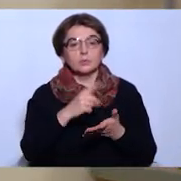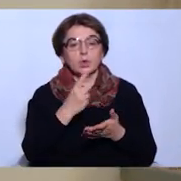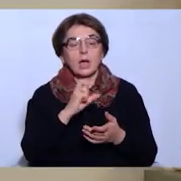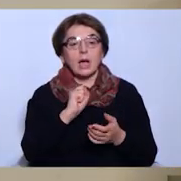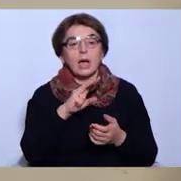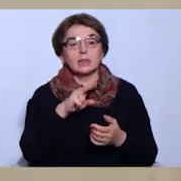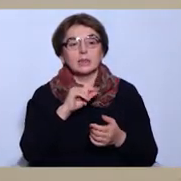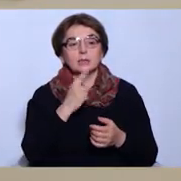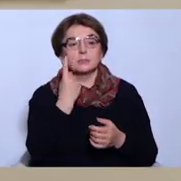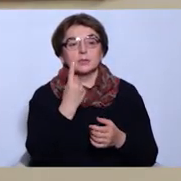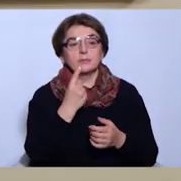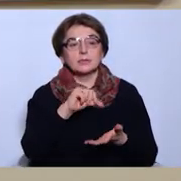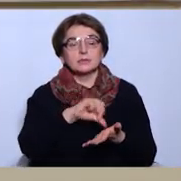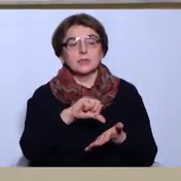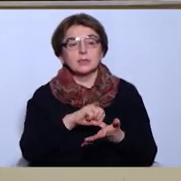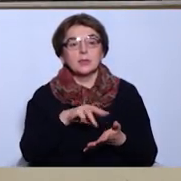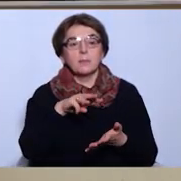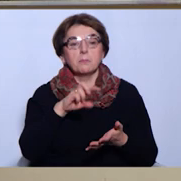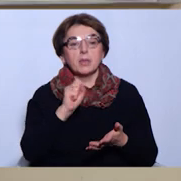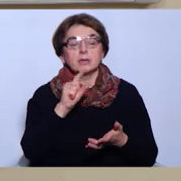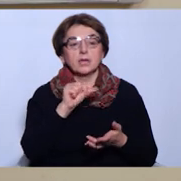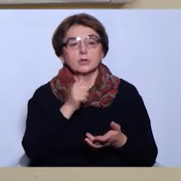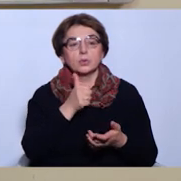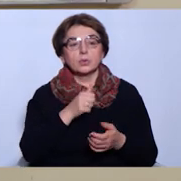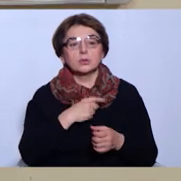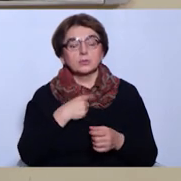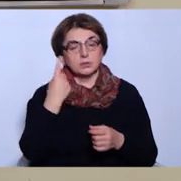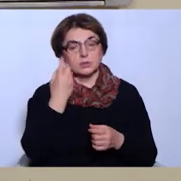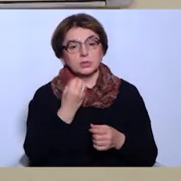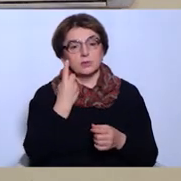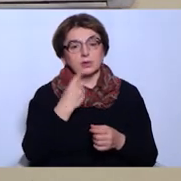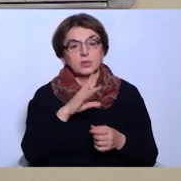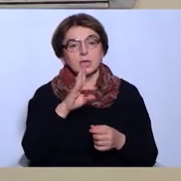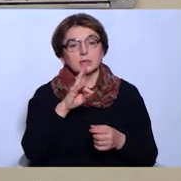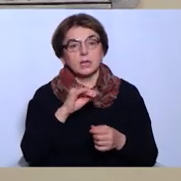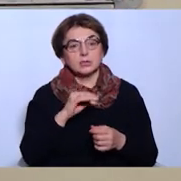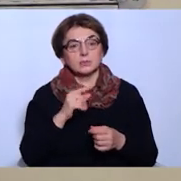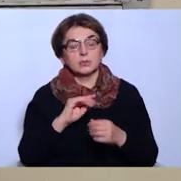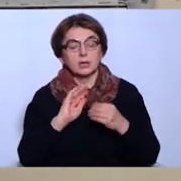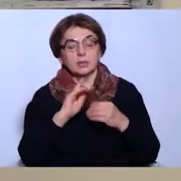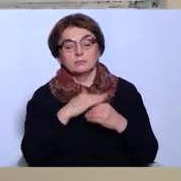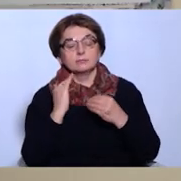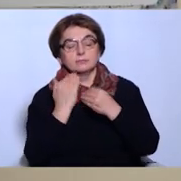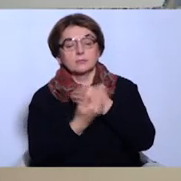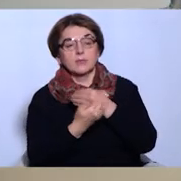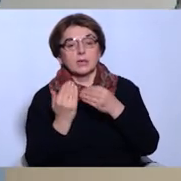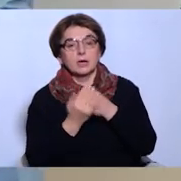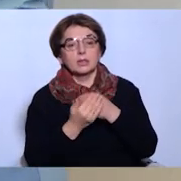ალკანების პირველ წარმომადგენელს, მეთანს. კიდევ ერთხელ შეგახსენებ, რომ ნახშირბაც გარე ელექტრონულ